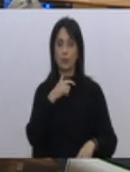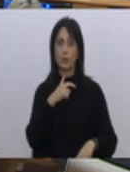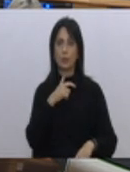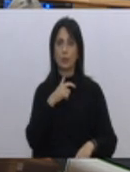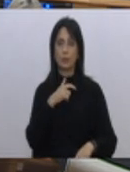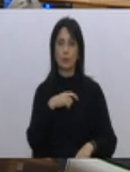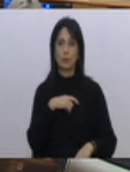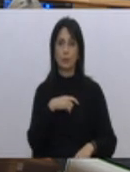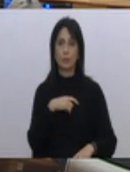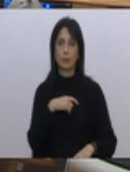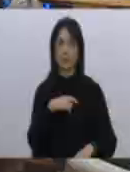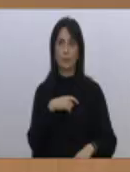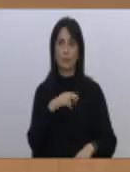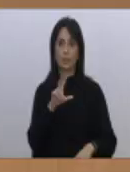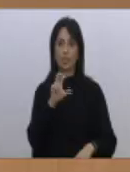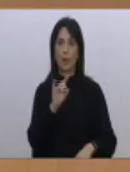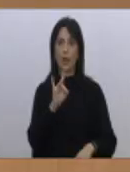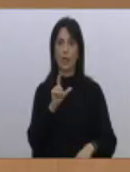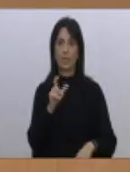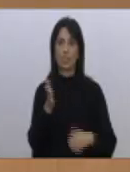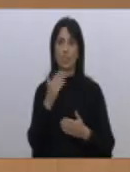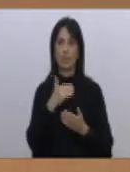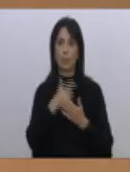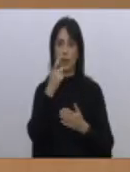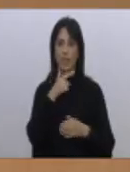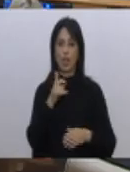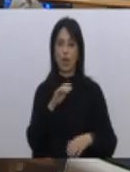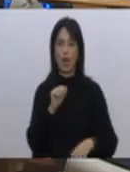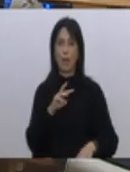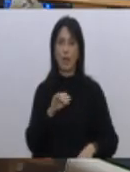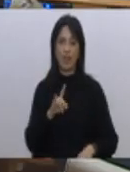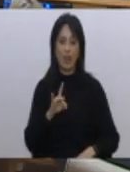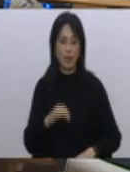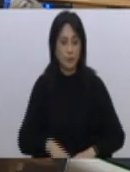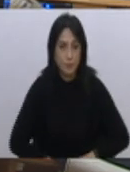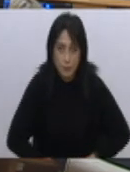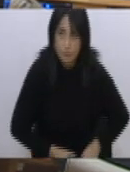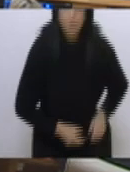ბადრი ჯაფარიძე, შემდეგ ბატონი გიორგი ამილახვარი.